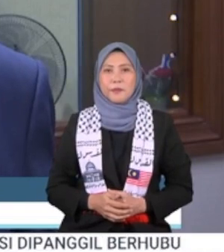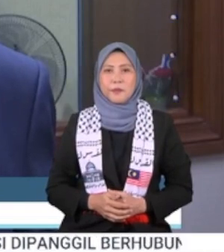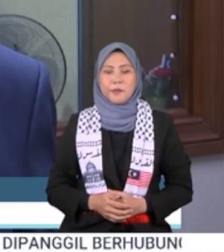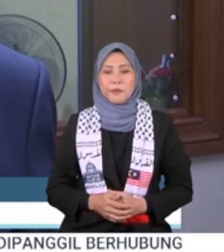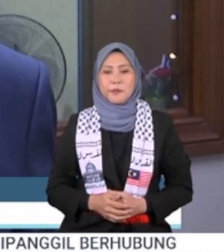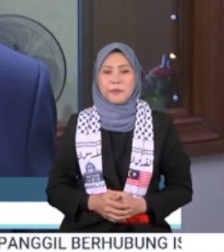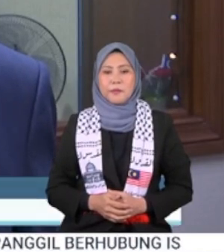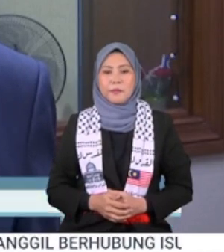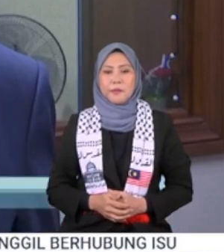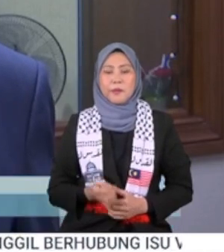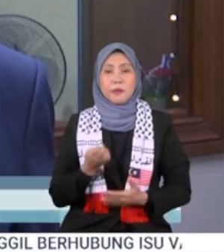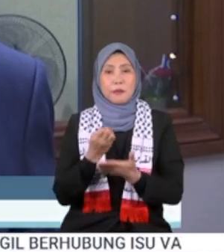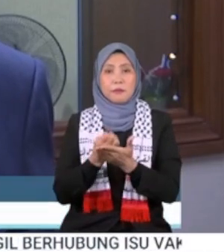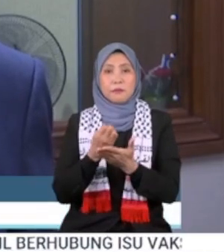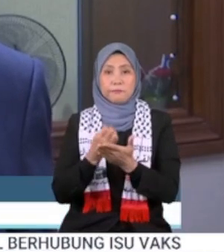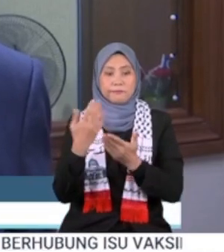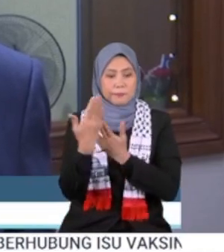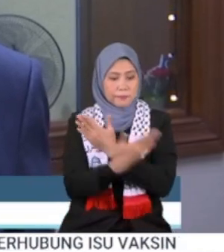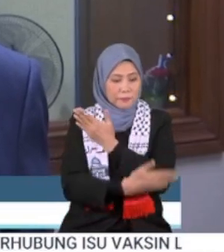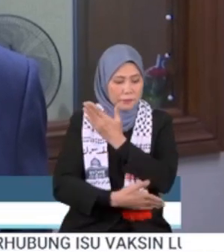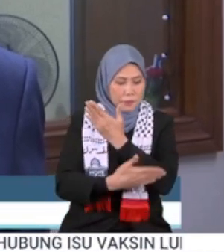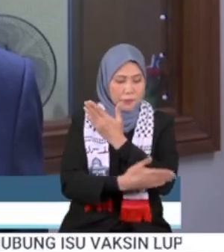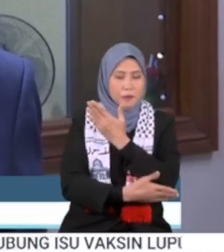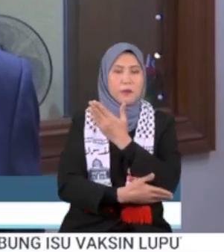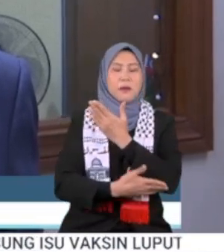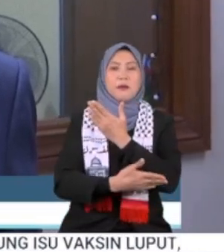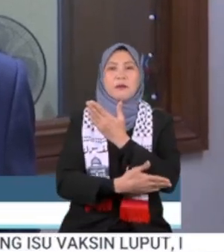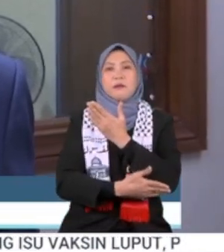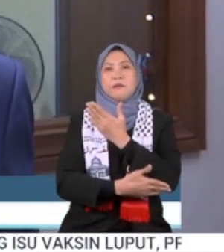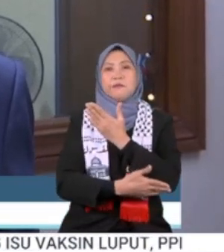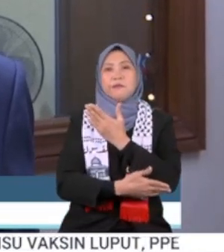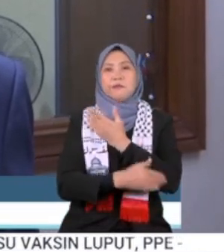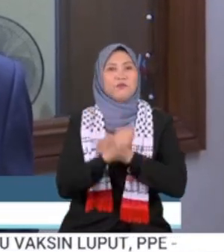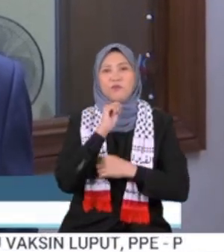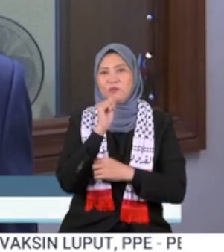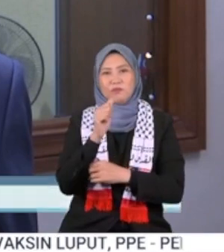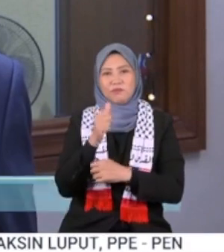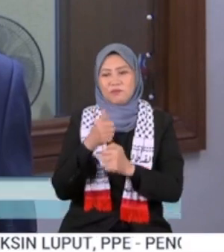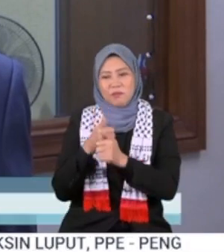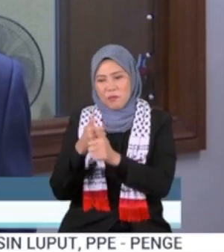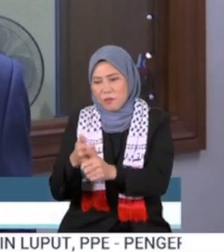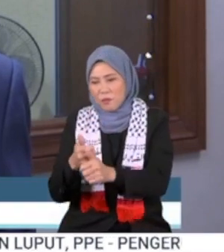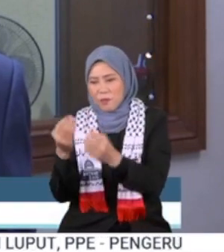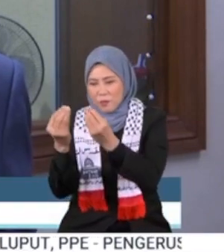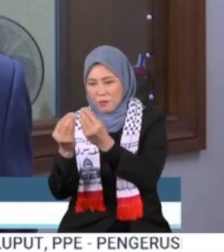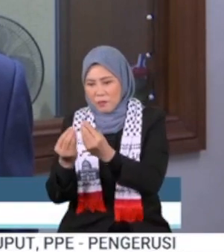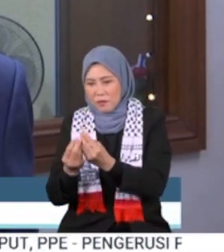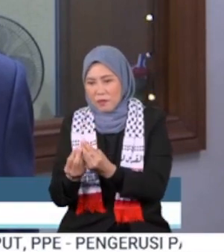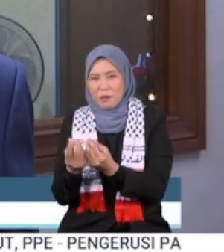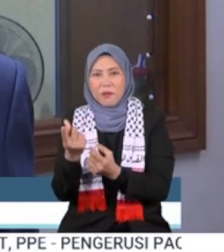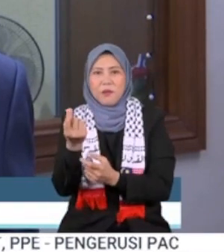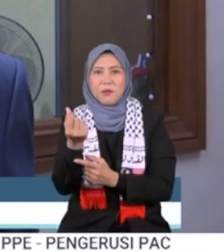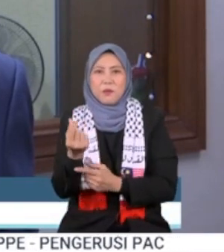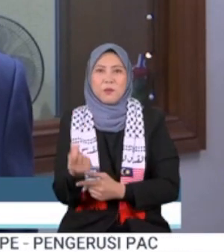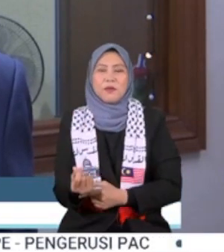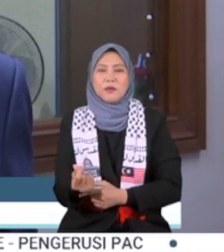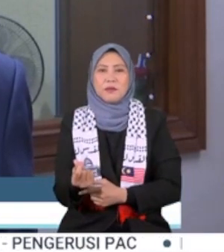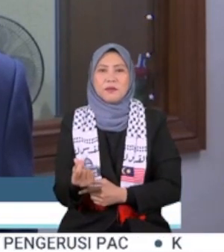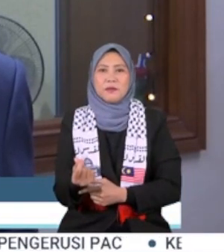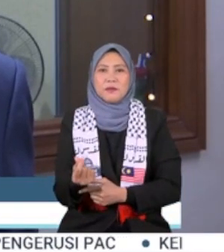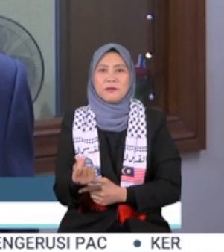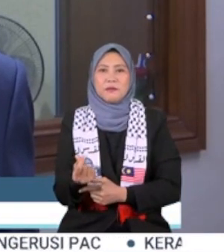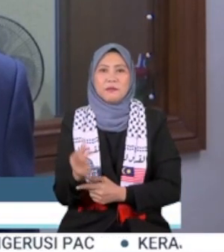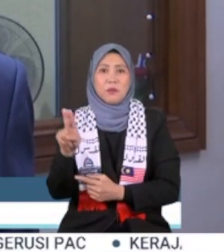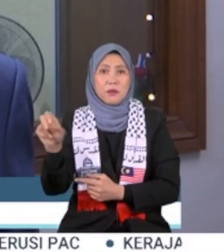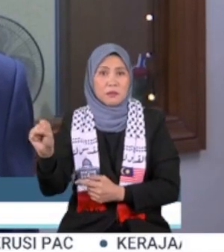ekonomi sesebuah negara tidak diukur dengan nilai mata Wang